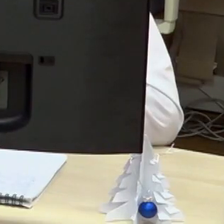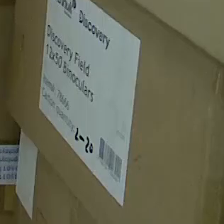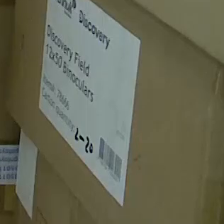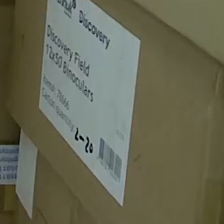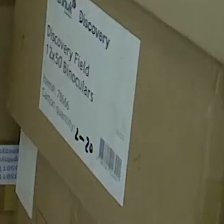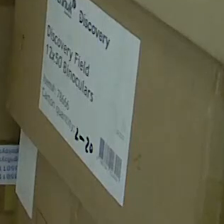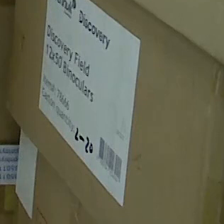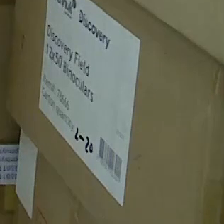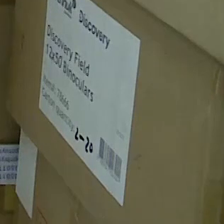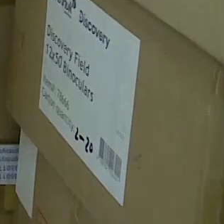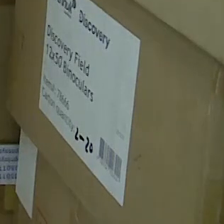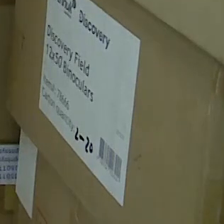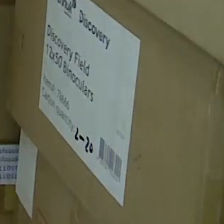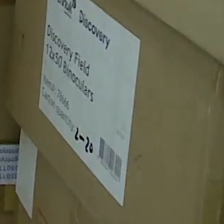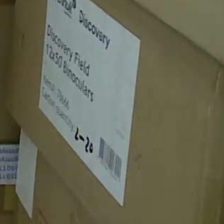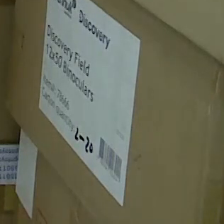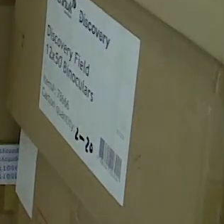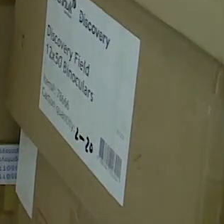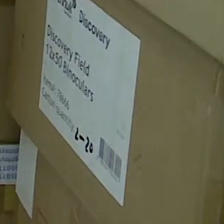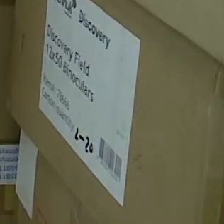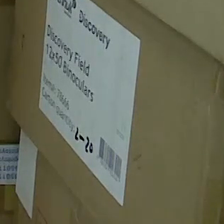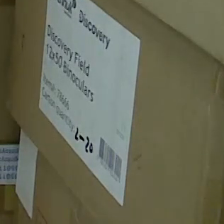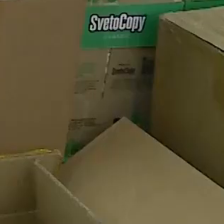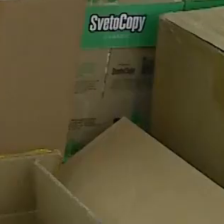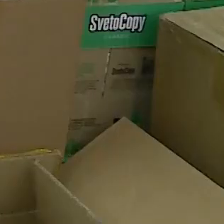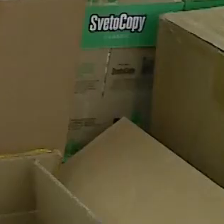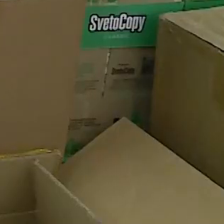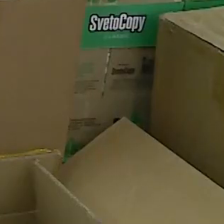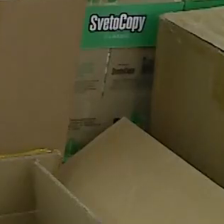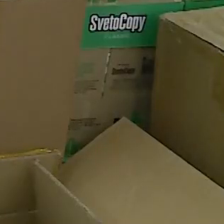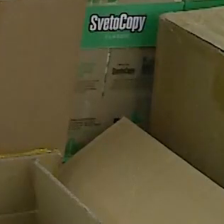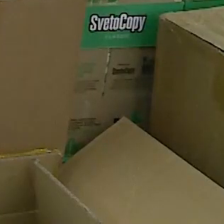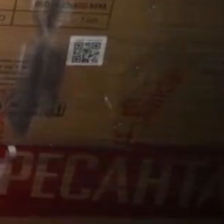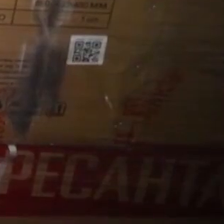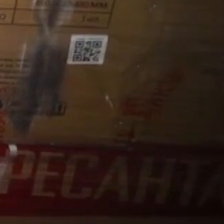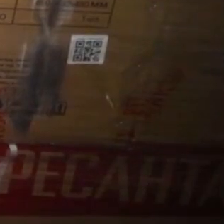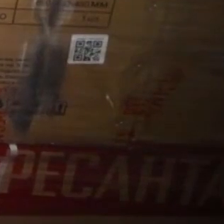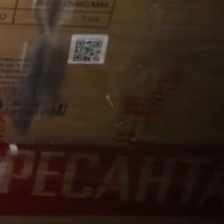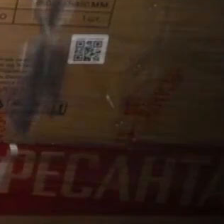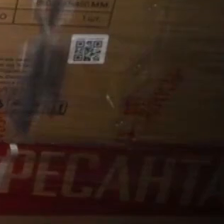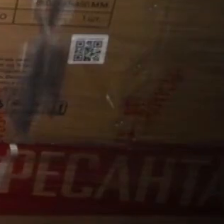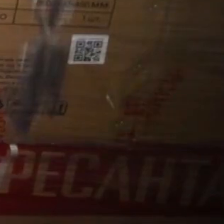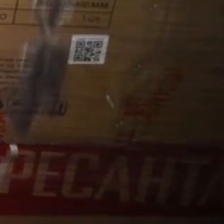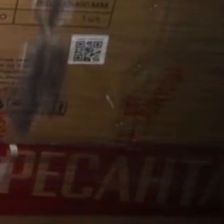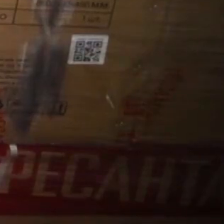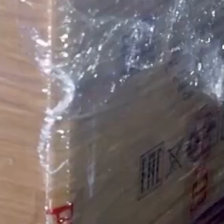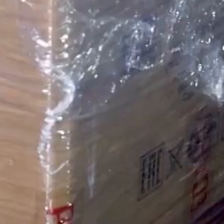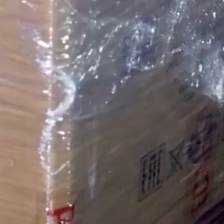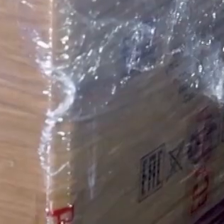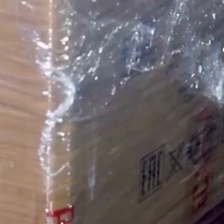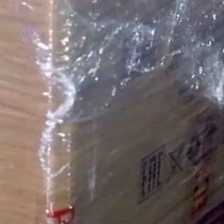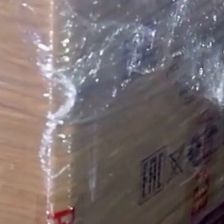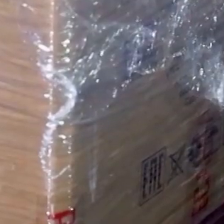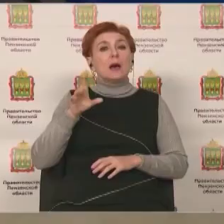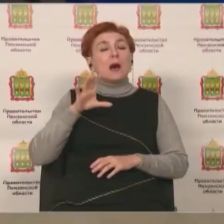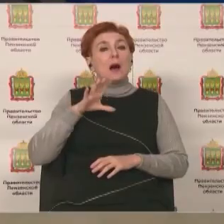мобилизации. На передовую регионам отправлено более 100 квадрокоптеров, комплекты для ремонтных рот и, конечно, теплые вещи и обмундирование